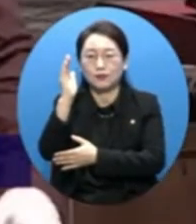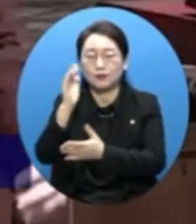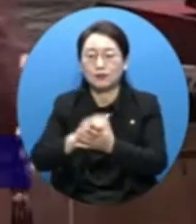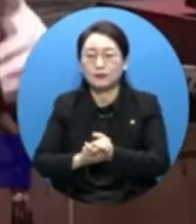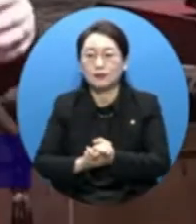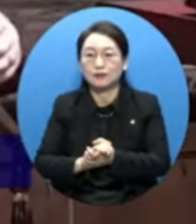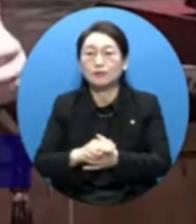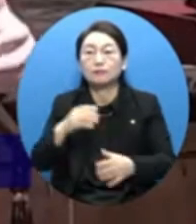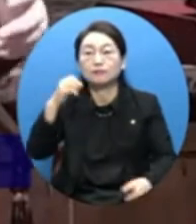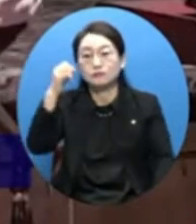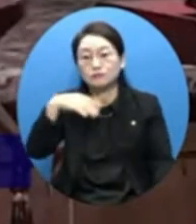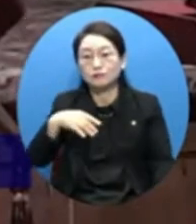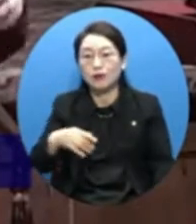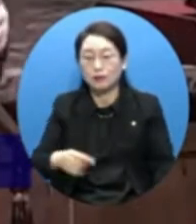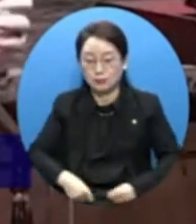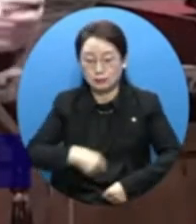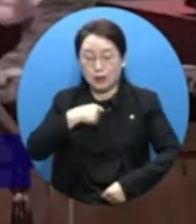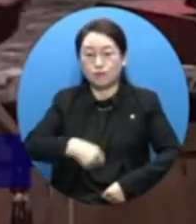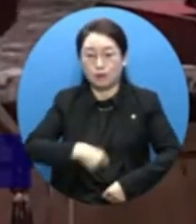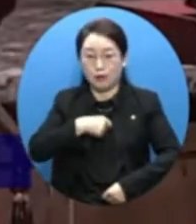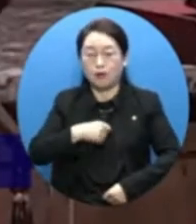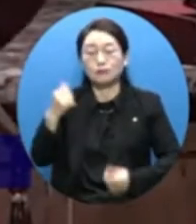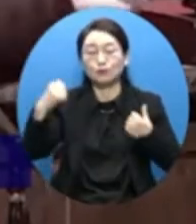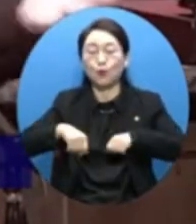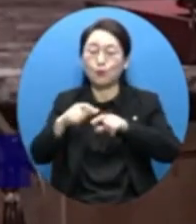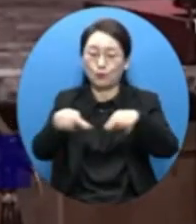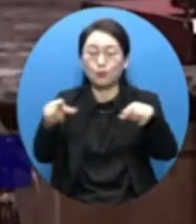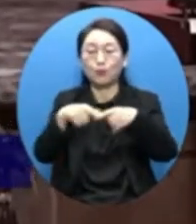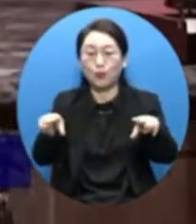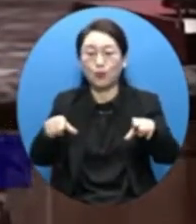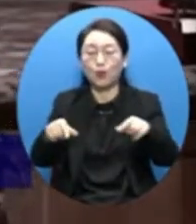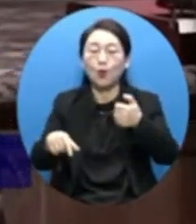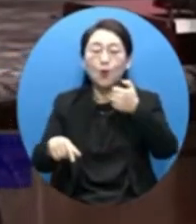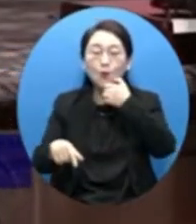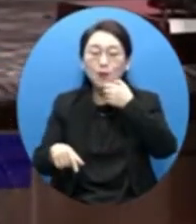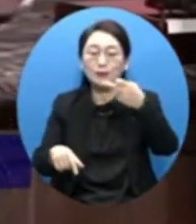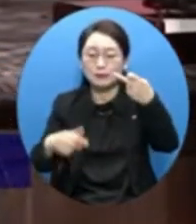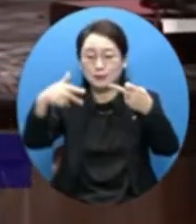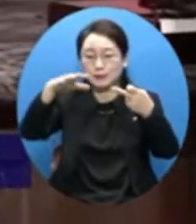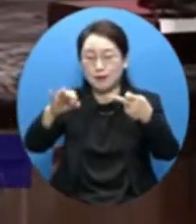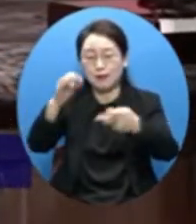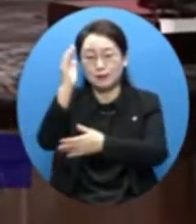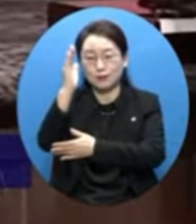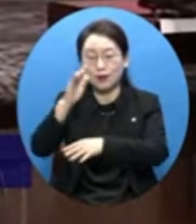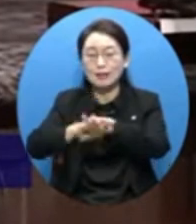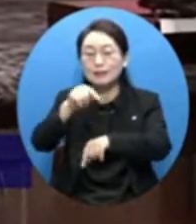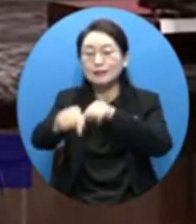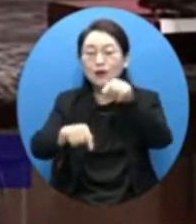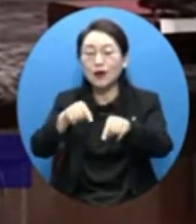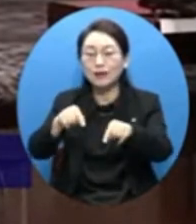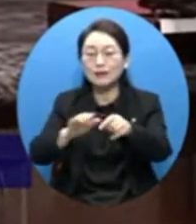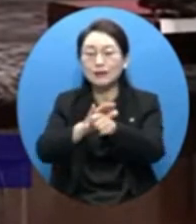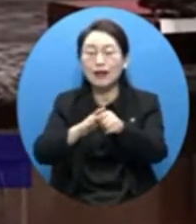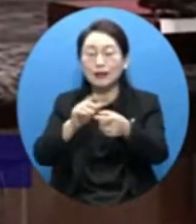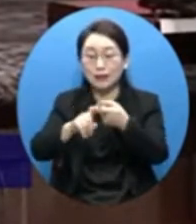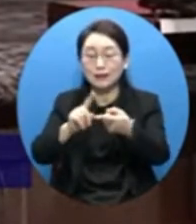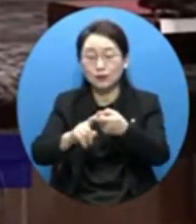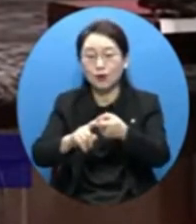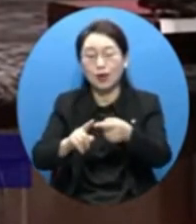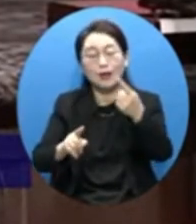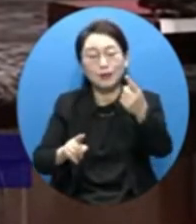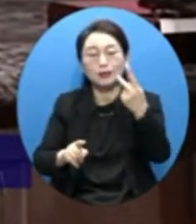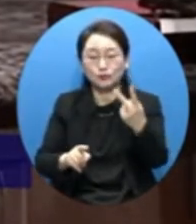그냥 잠바 차림으로 와서 평범하게 로마서 12장을 설교합니다. 실천하는 사랑에 대해서. 그 두